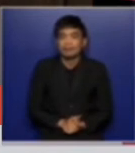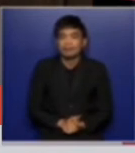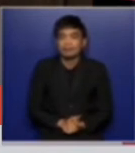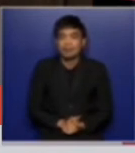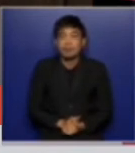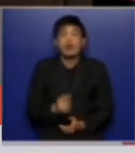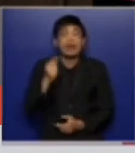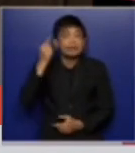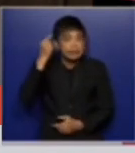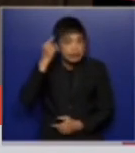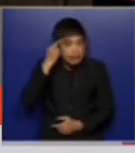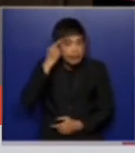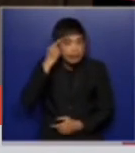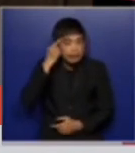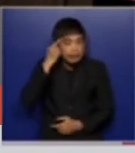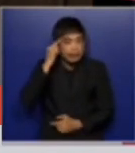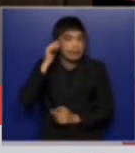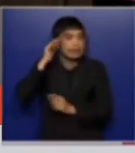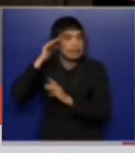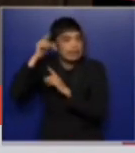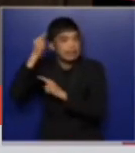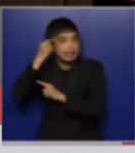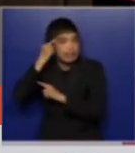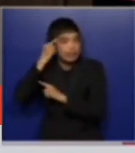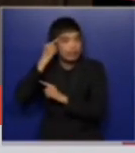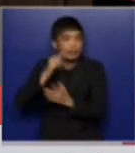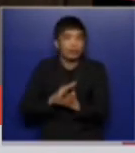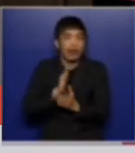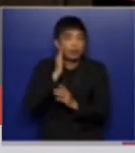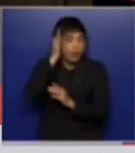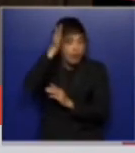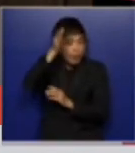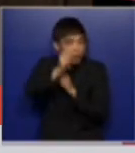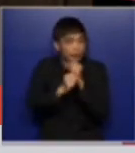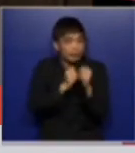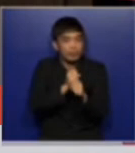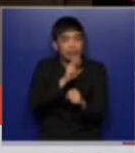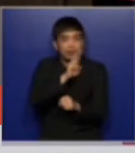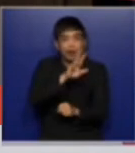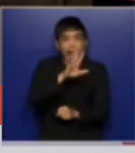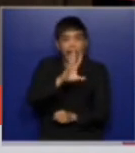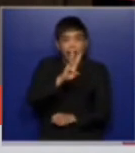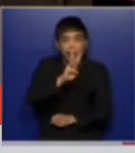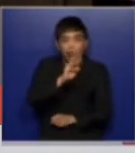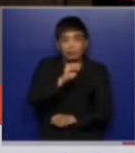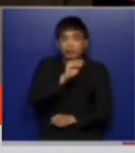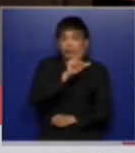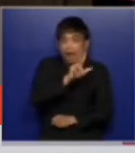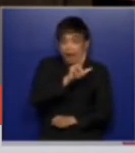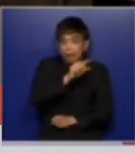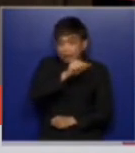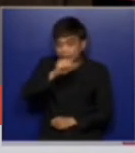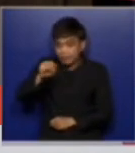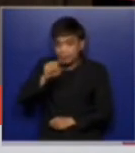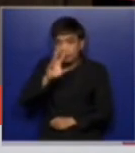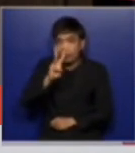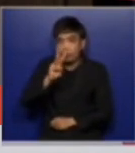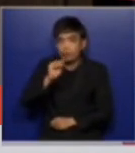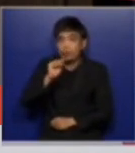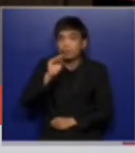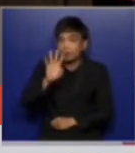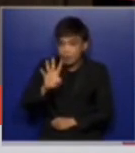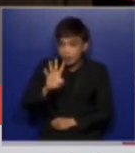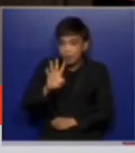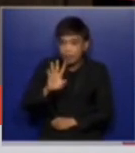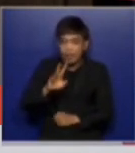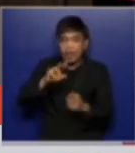การณ์ว่างบประมาณในช่วงปี2563ถึงปี2564ภา